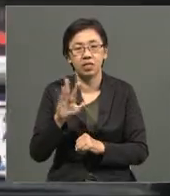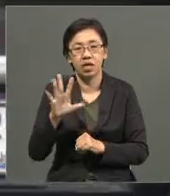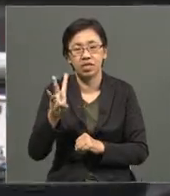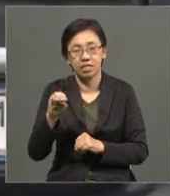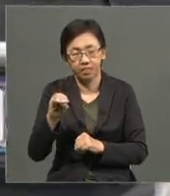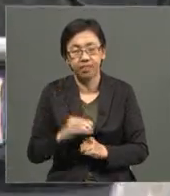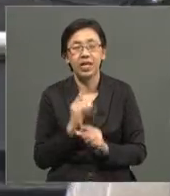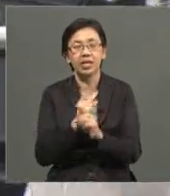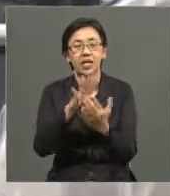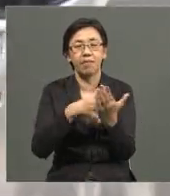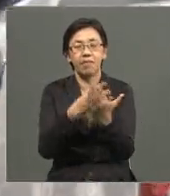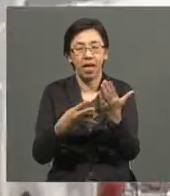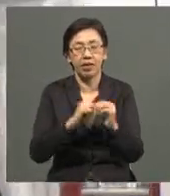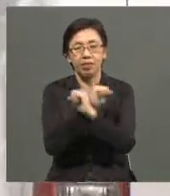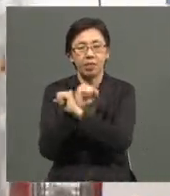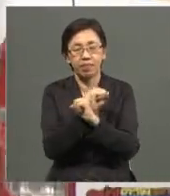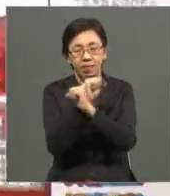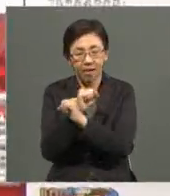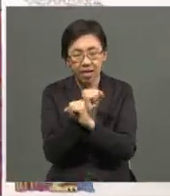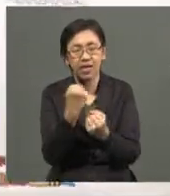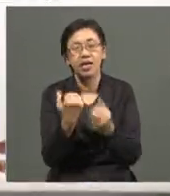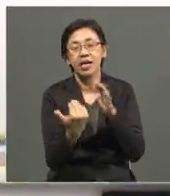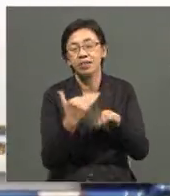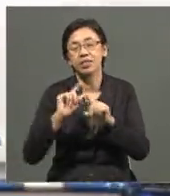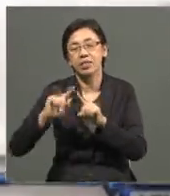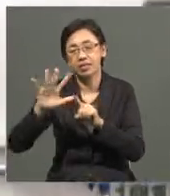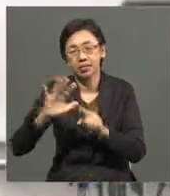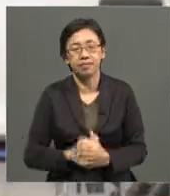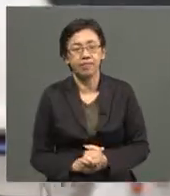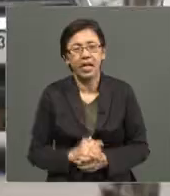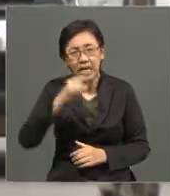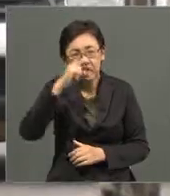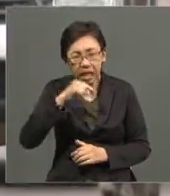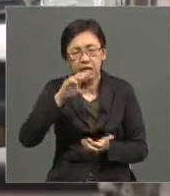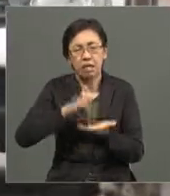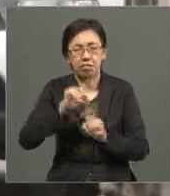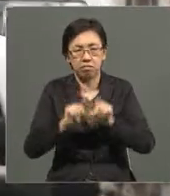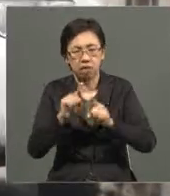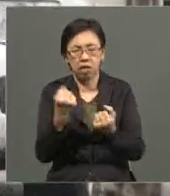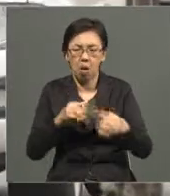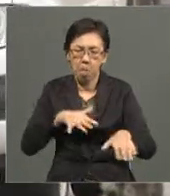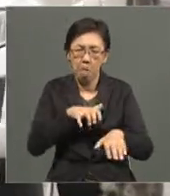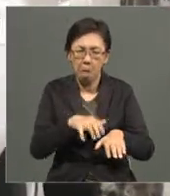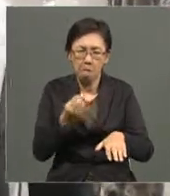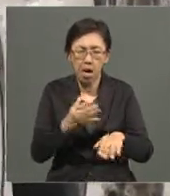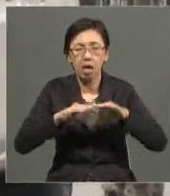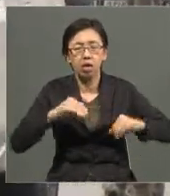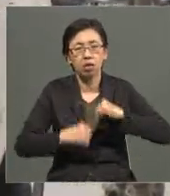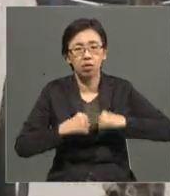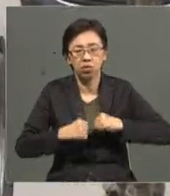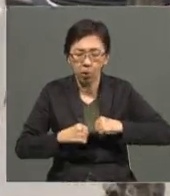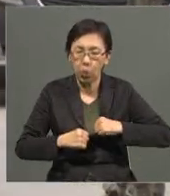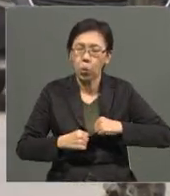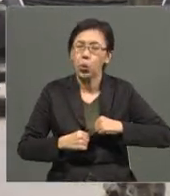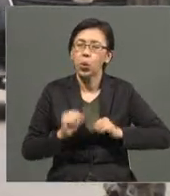2570ตามแผนแม่บทความปลอดภัยทางถนนฉบับที่5เนื่องจากไทยมีสถิติอุบัติเหตุโดยเฉพาะในกลุ่มเด็กและเยาวชน